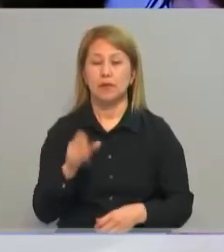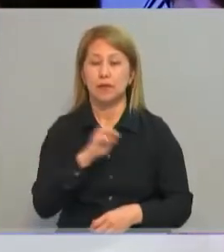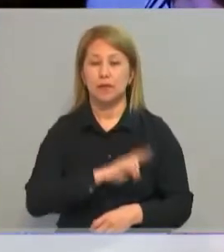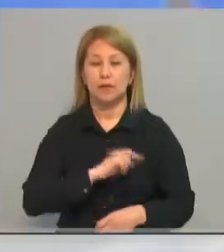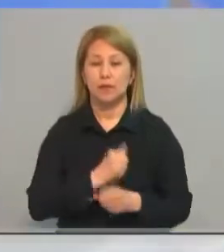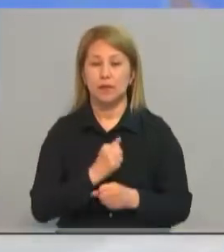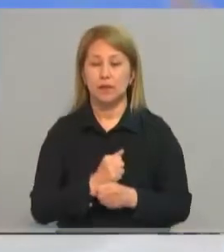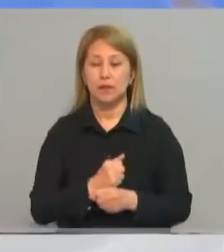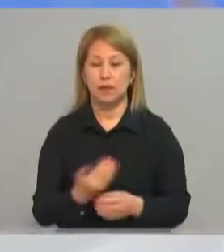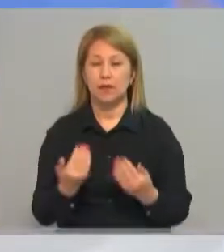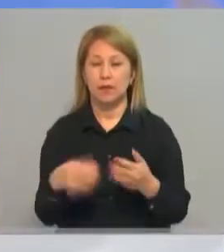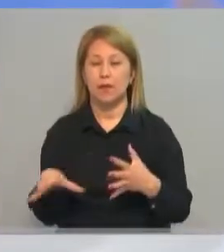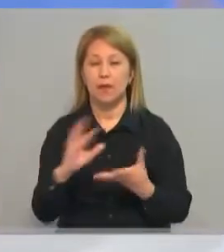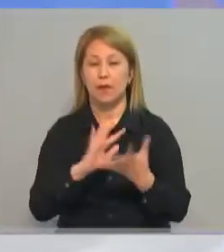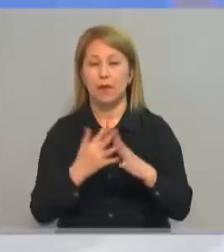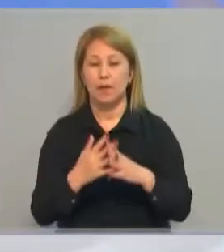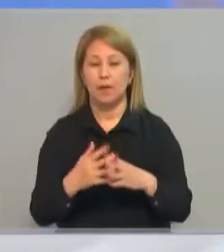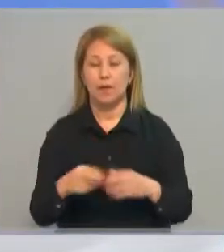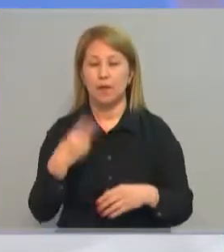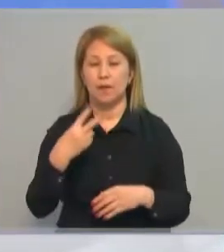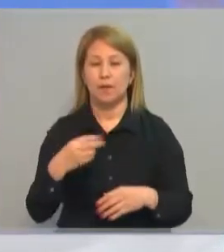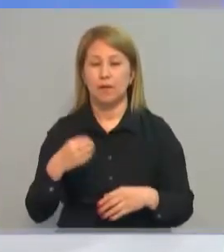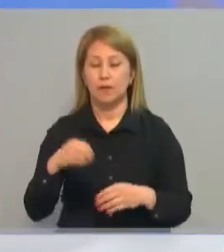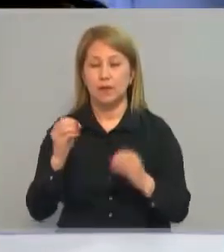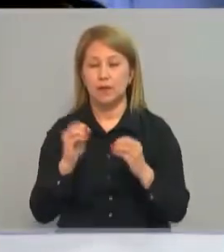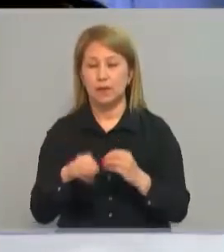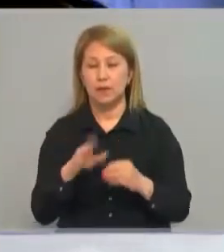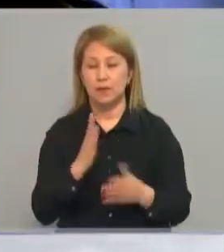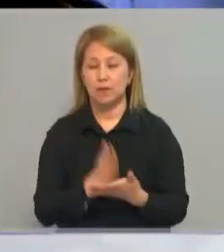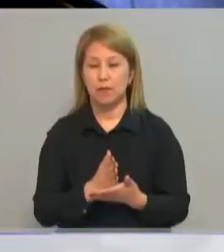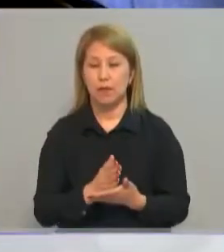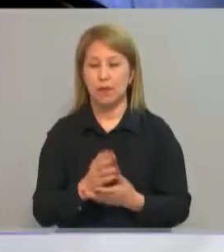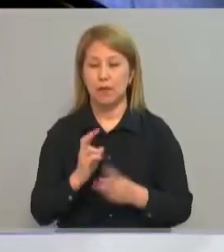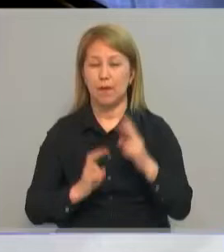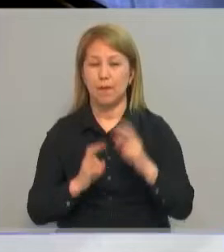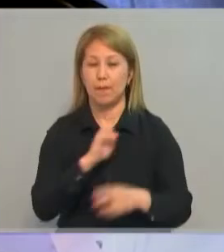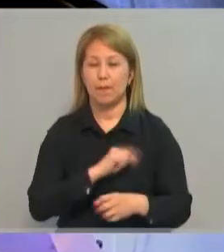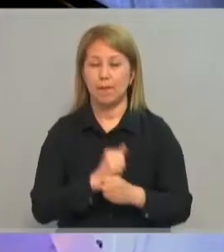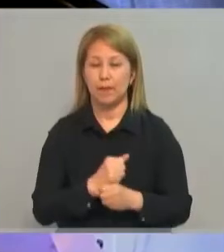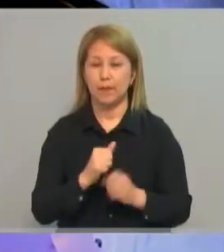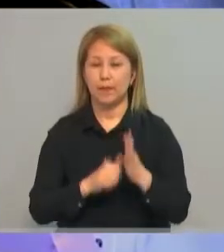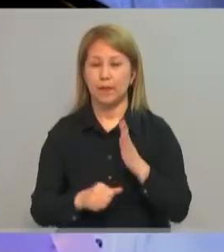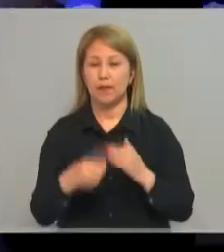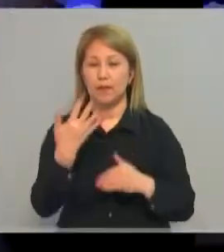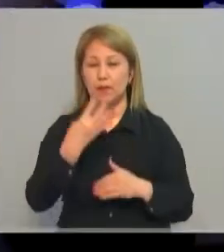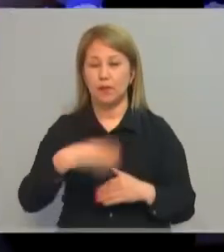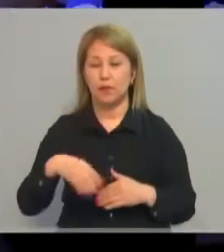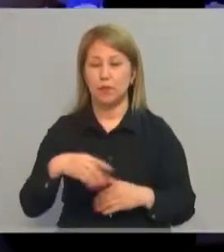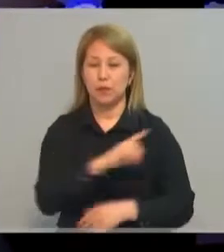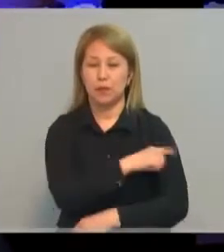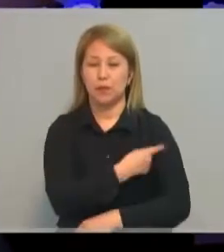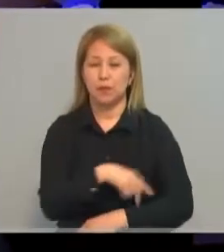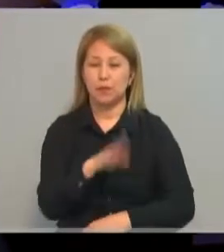среднего звена. Из них в сельской местности более 12 тысяч. На городском уровне трудятся 6940